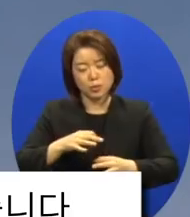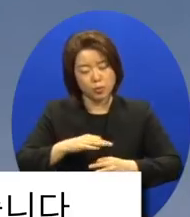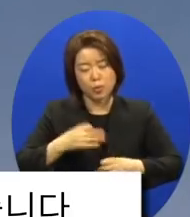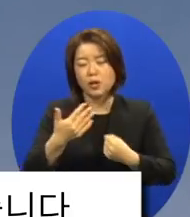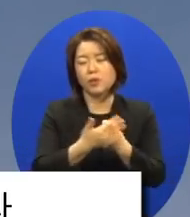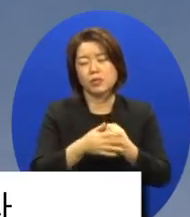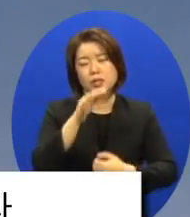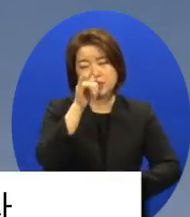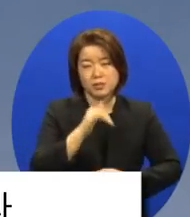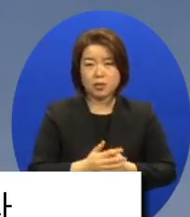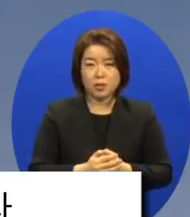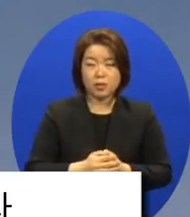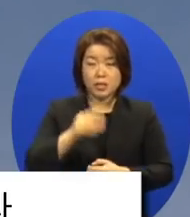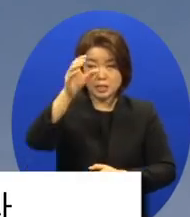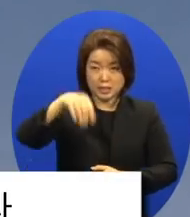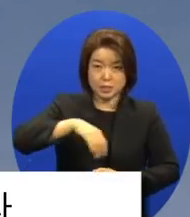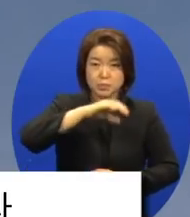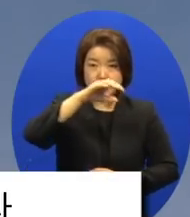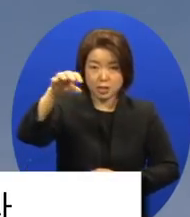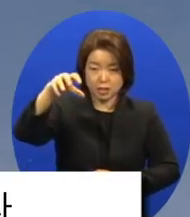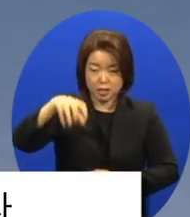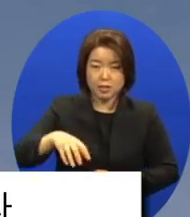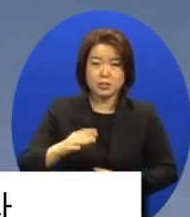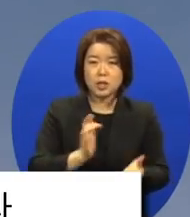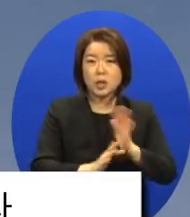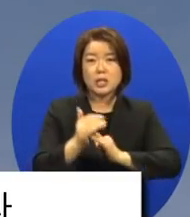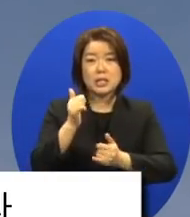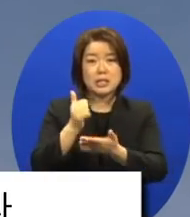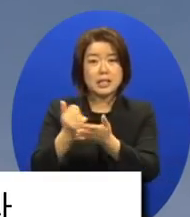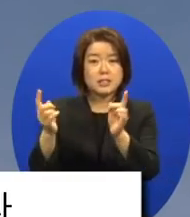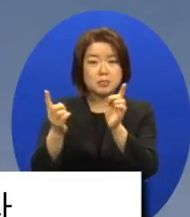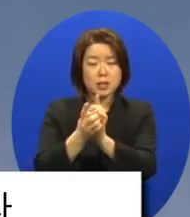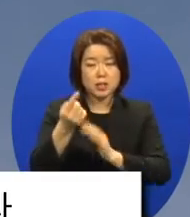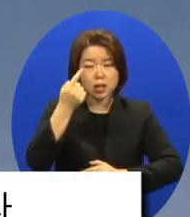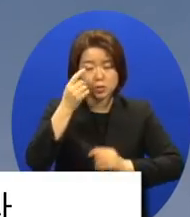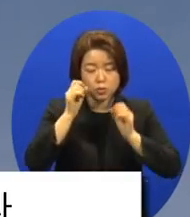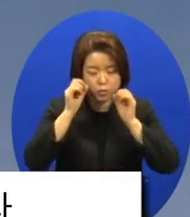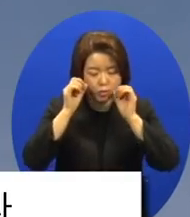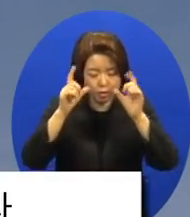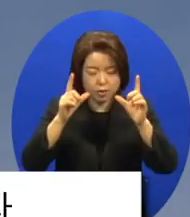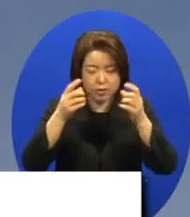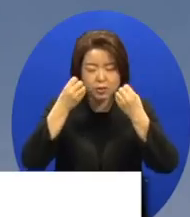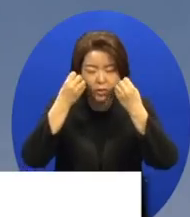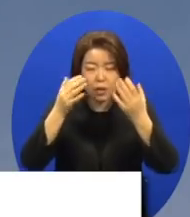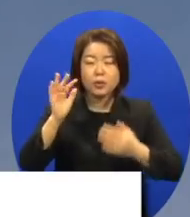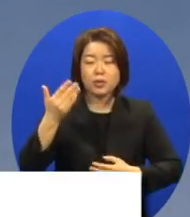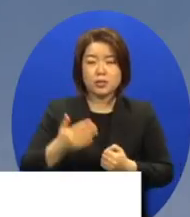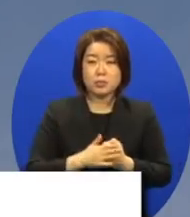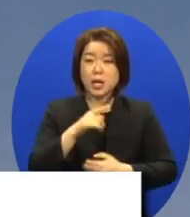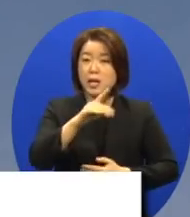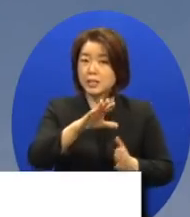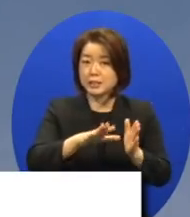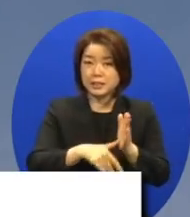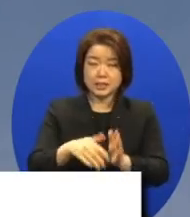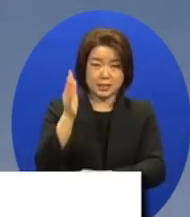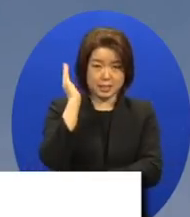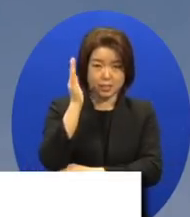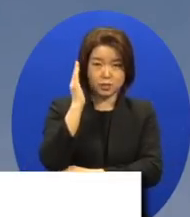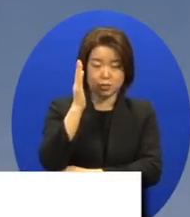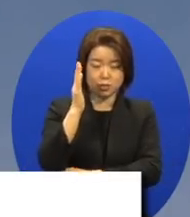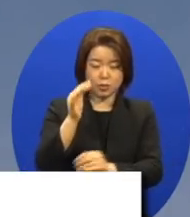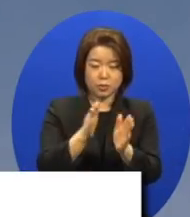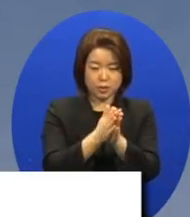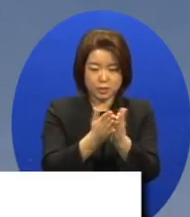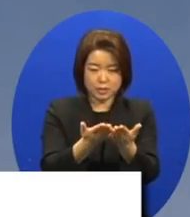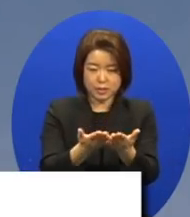있었습니다 십자가에서 예수님을 만나는 눈 있 새롭게 뜻이었습니다 그때 그 설교를 책으로